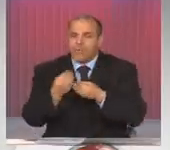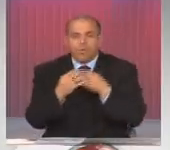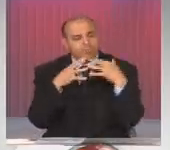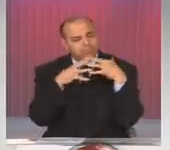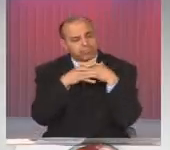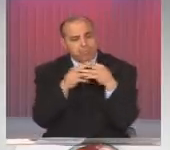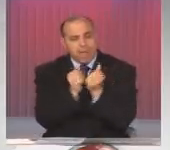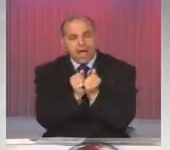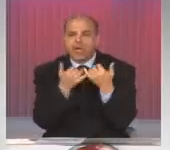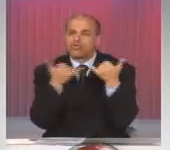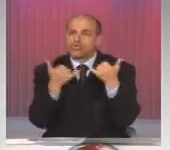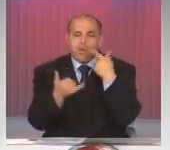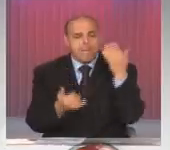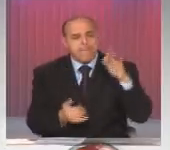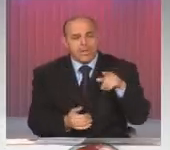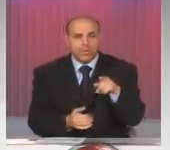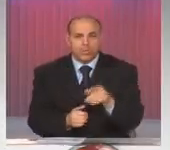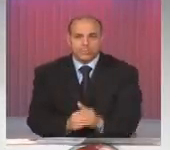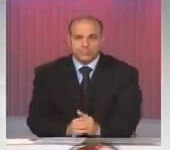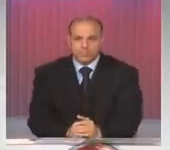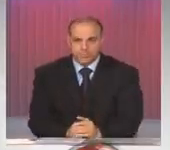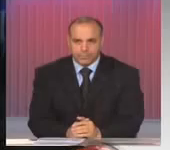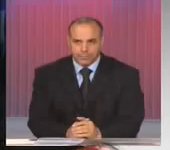تضامنهم مع صحفي شارلي إبدو.